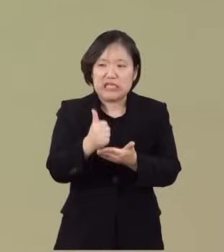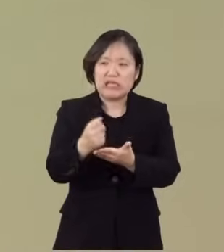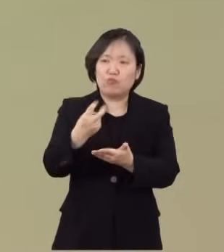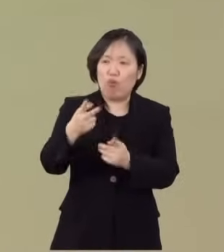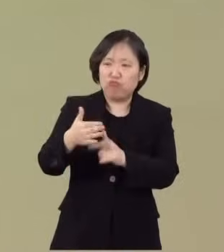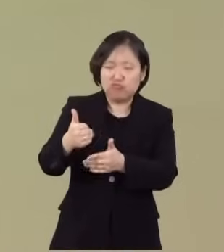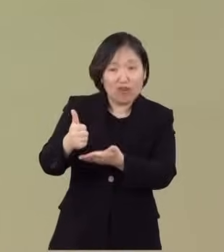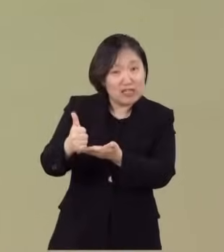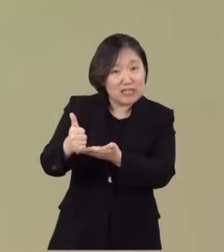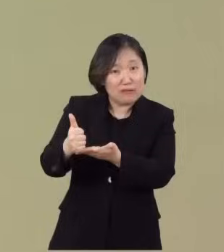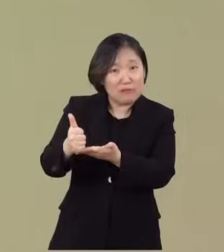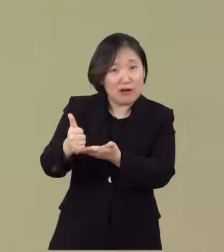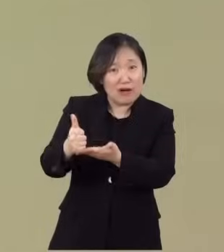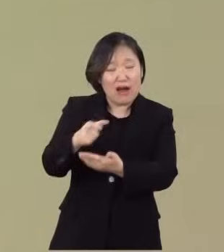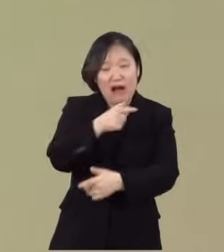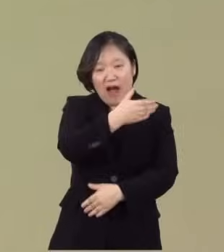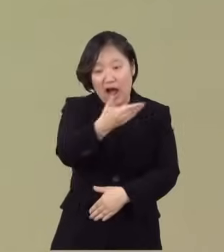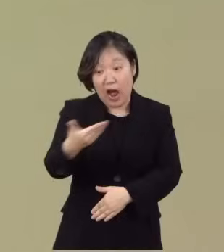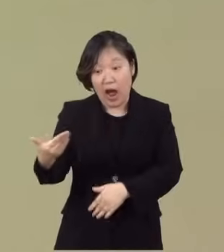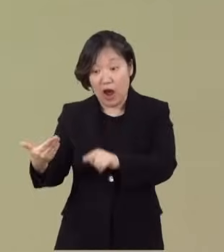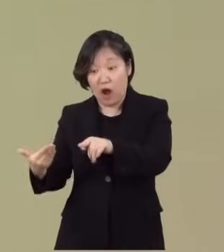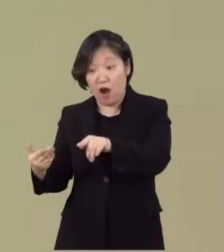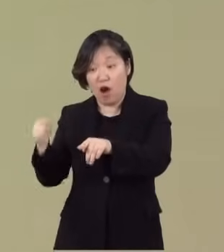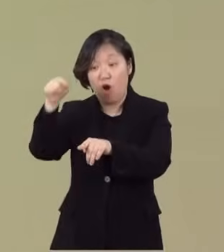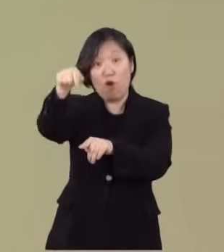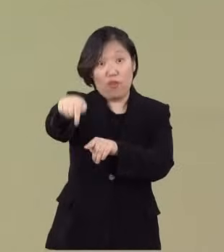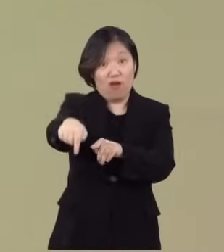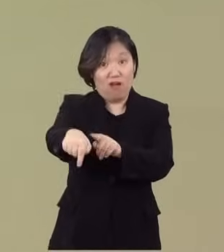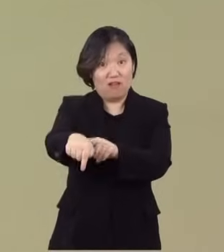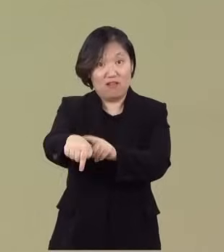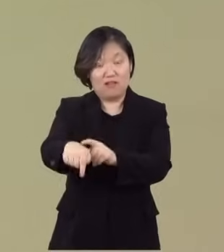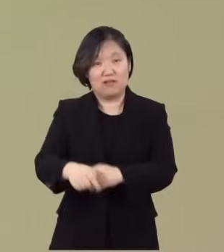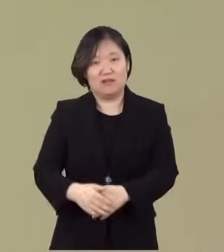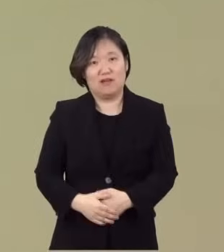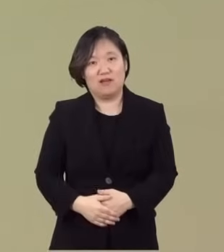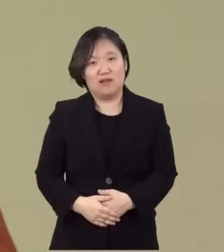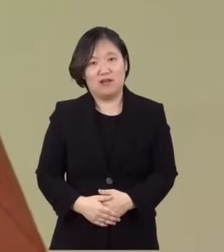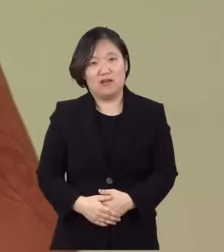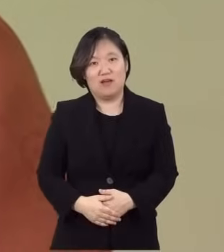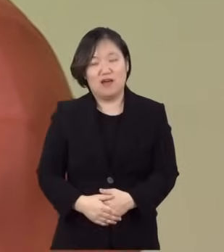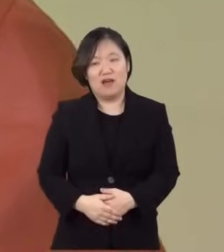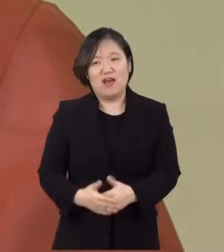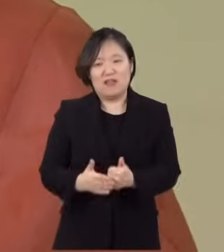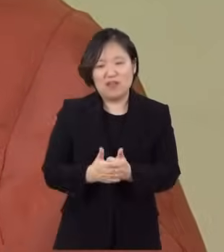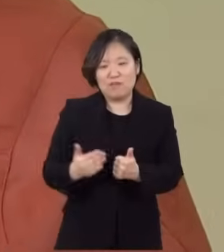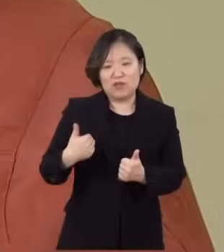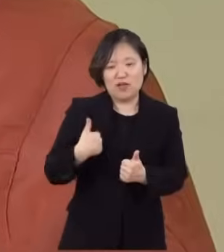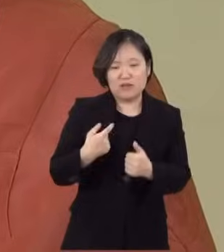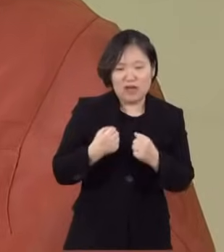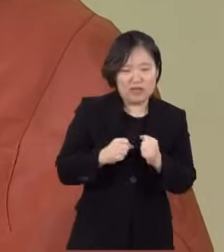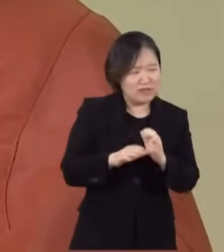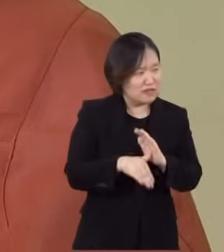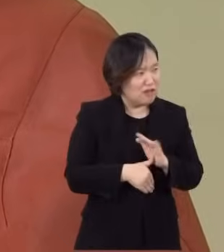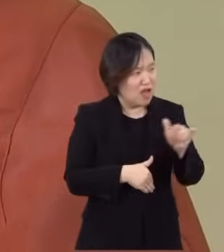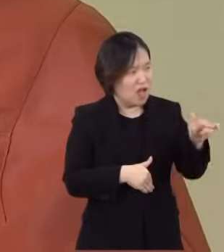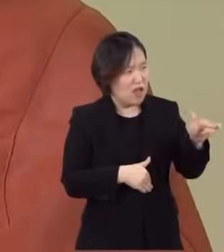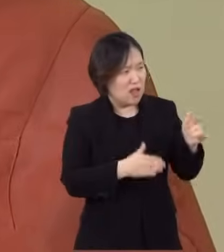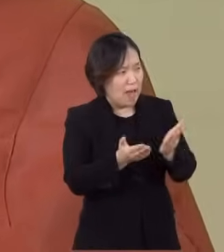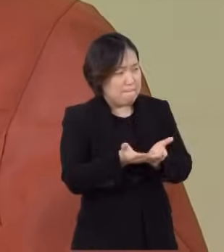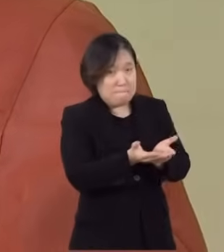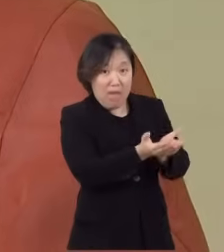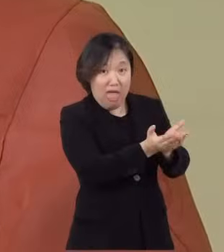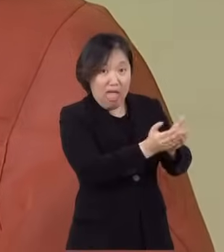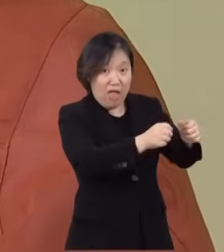건너기 위해서 강가에 이제 잠시 머무르면서 부처님께서 어느